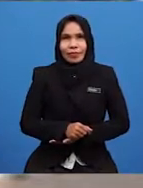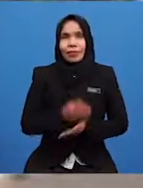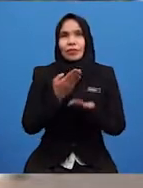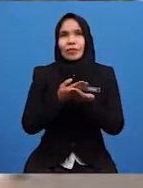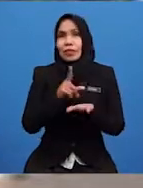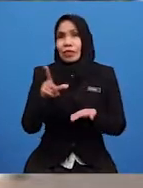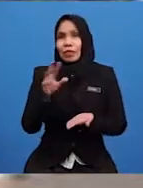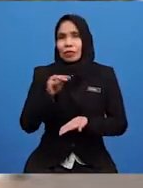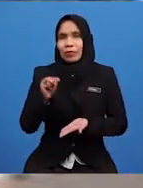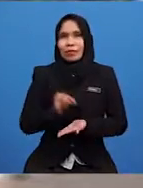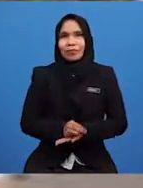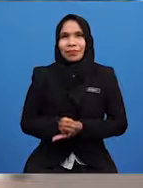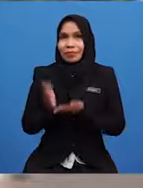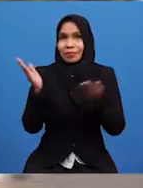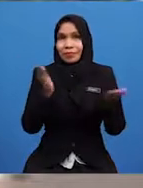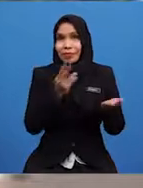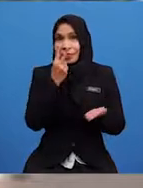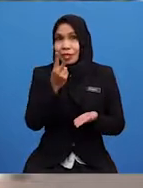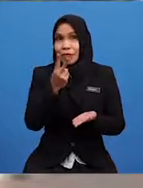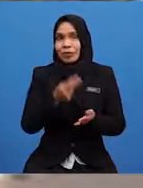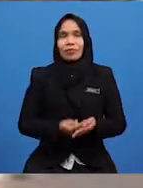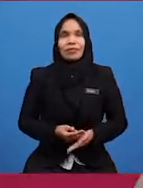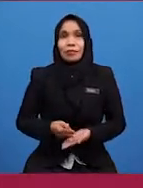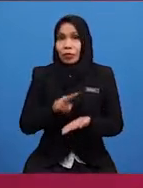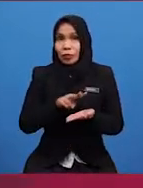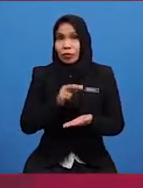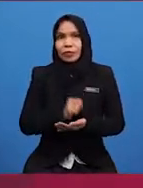Baiklah murid-murid, jom kita tonton video terlebih dahulu.